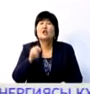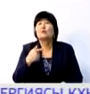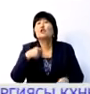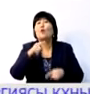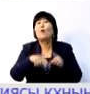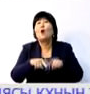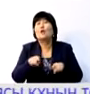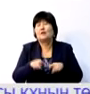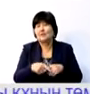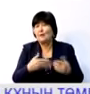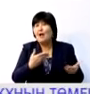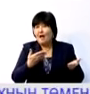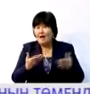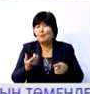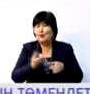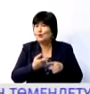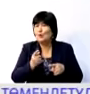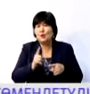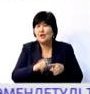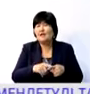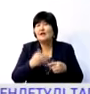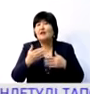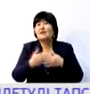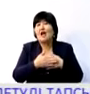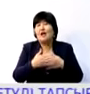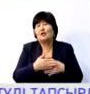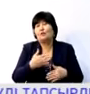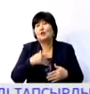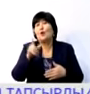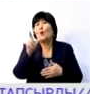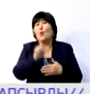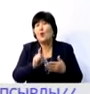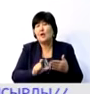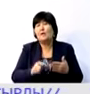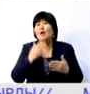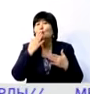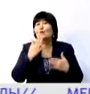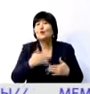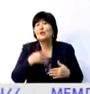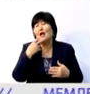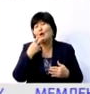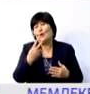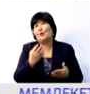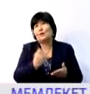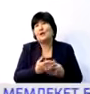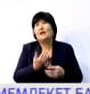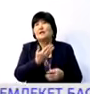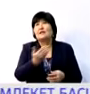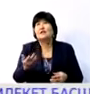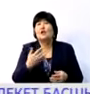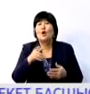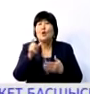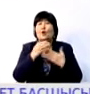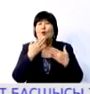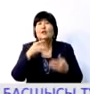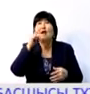деп қабылдап, бір соншалықты жақындықпен біздің өлеңімізге сүйсіне көз тігіп және де айтты, сіздер өлең оқып жатқанда